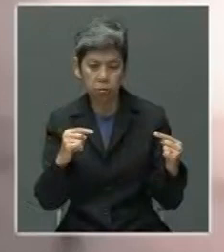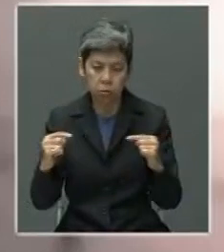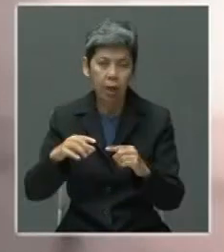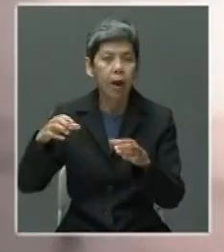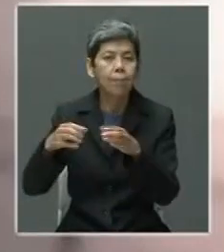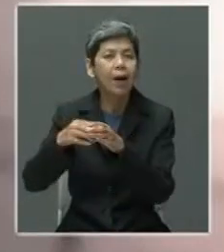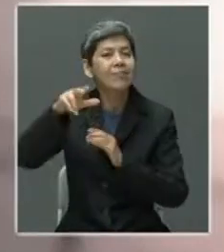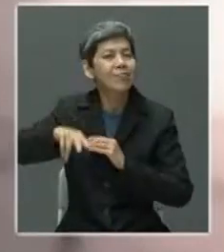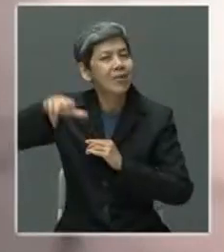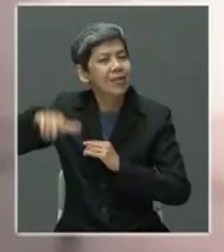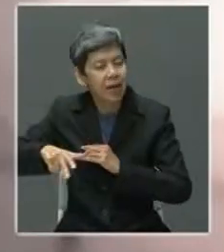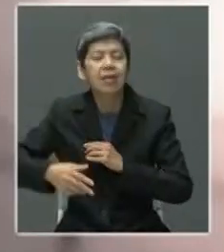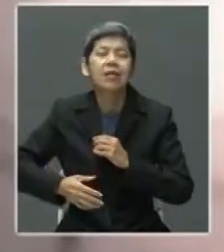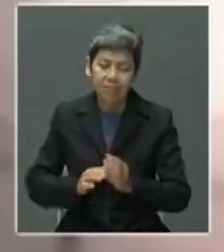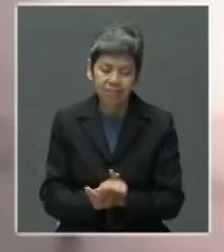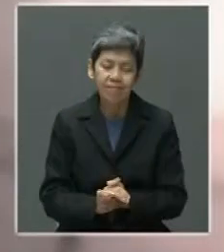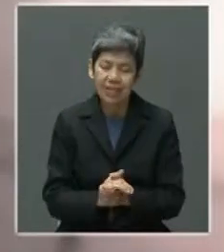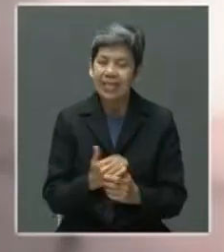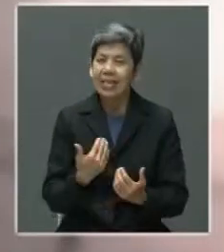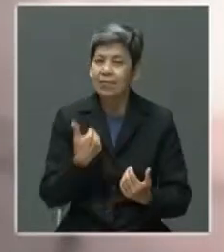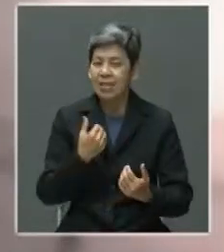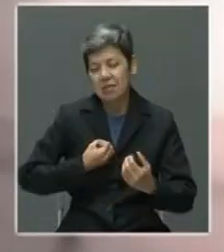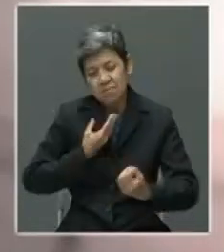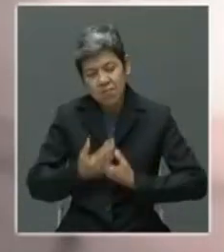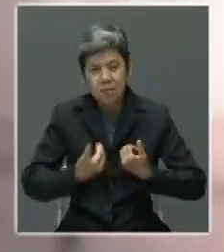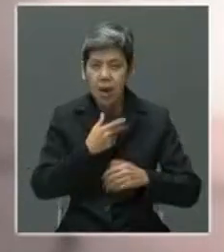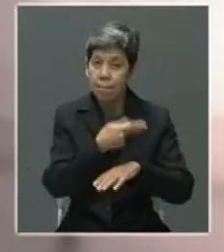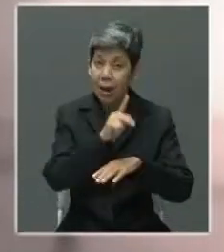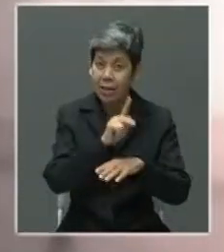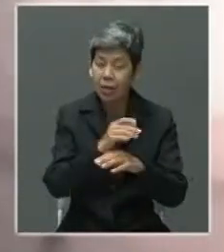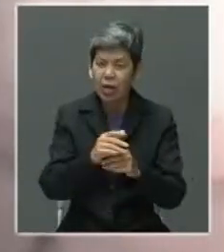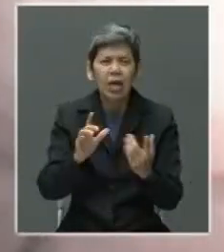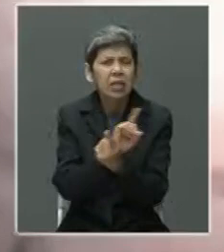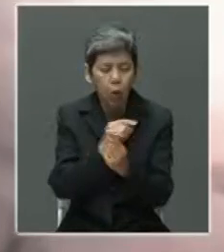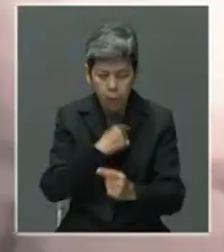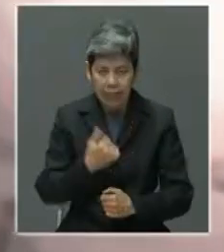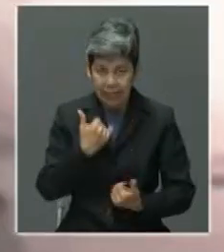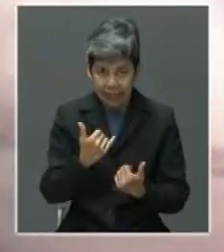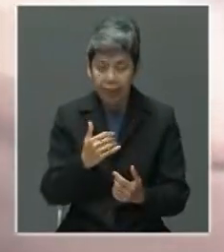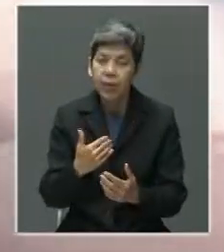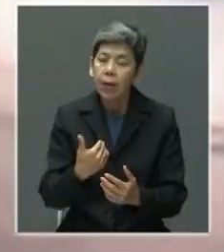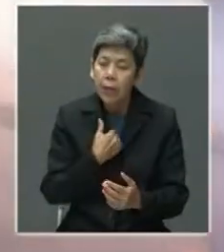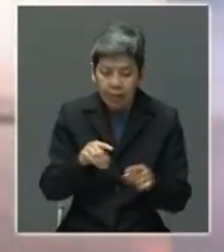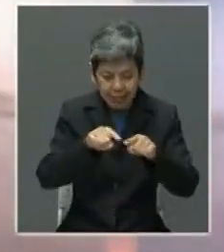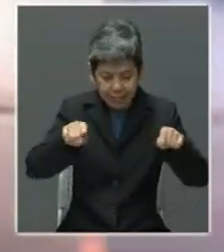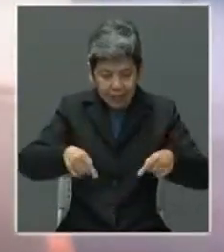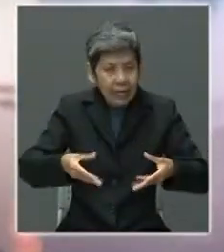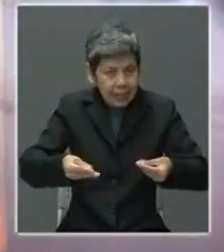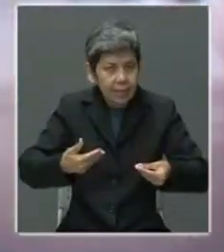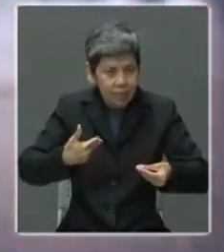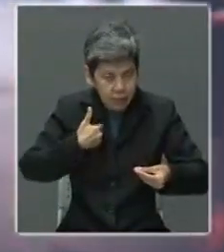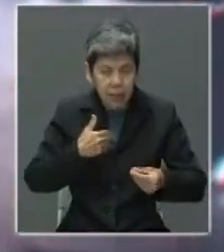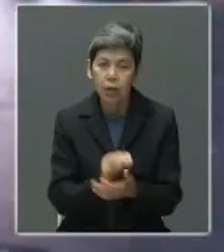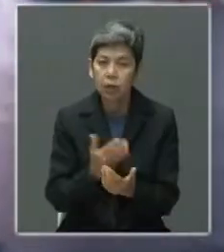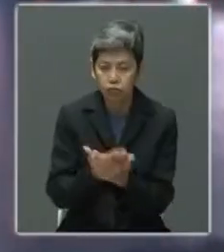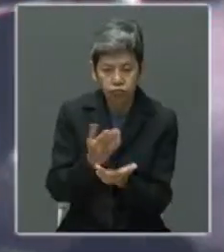คเพื่อไทยที่ออกมาแสดงความคิดเห็นก่อนหน้านี้นะครับกรณีที่ประกันสังคมนั้นเนี่ยเข้าไปถือครองนะครับก็คือเข้า